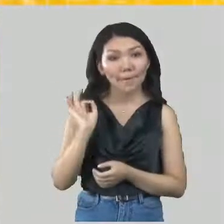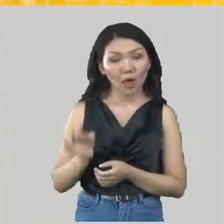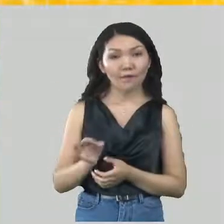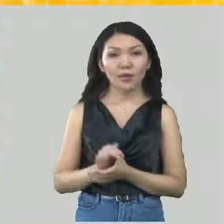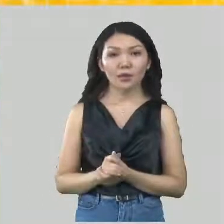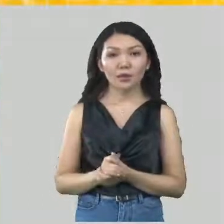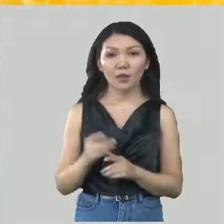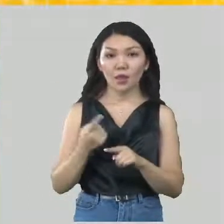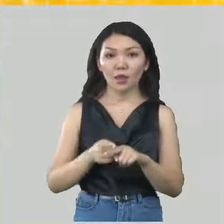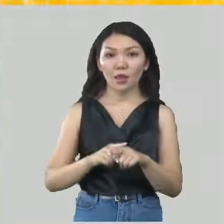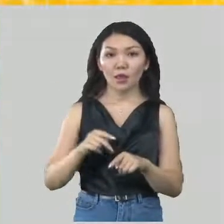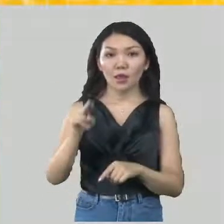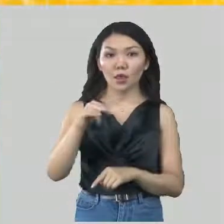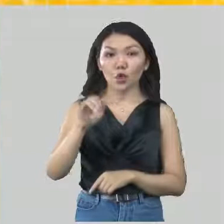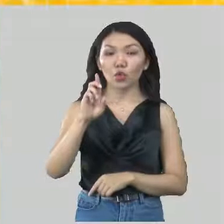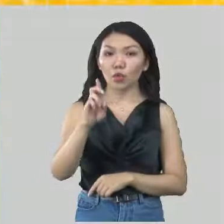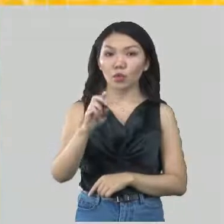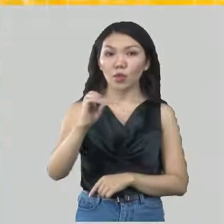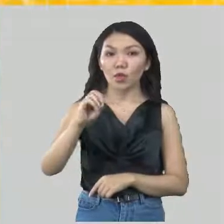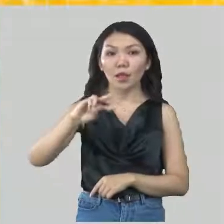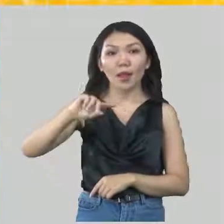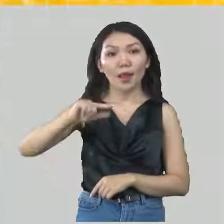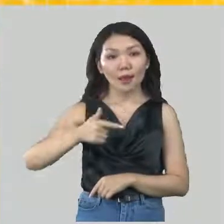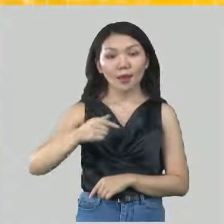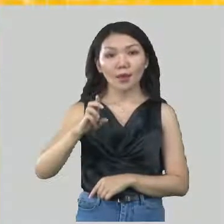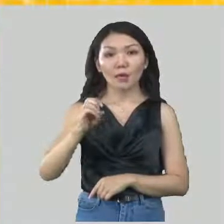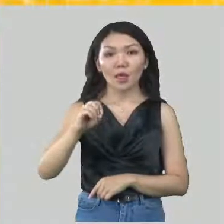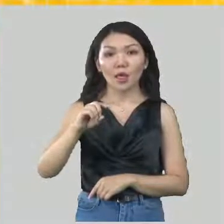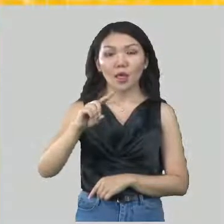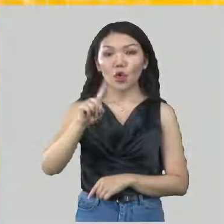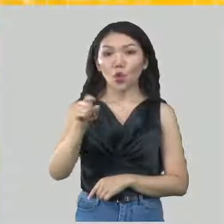Правильно, это дуб, ель, береза.